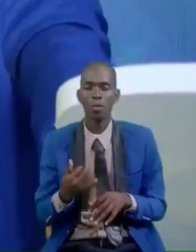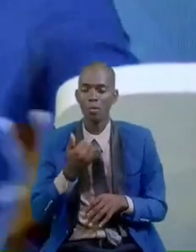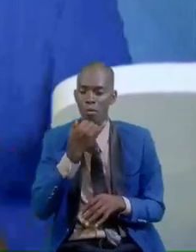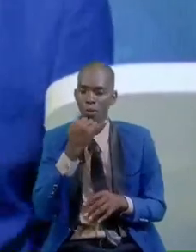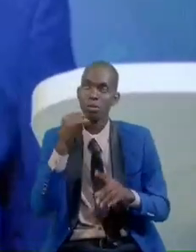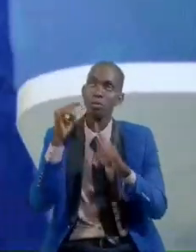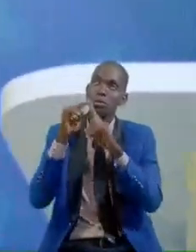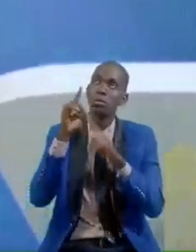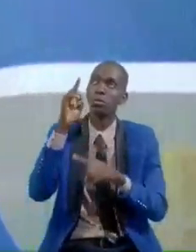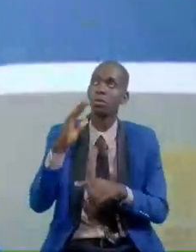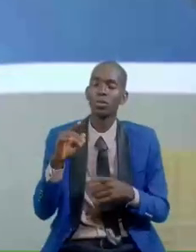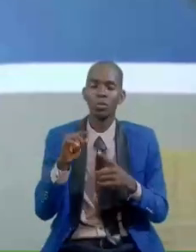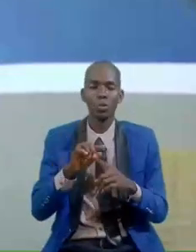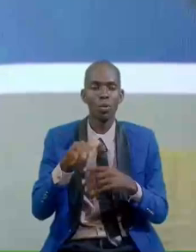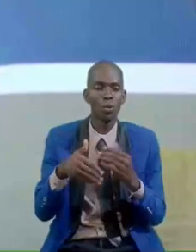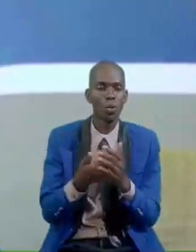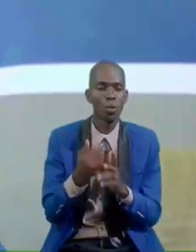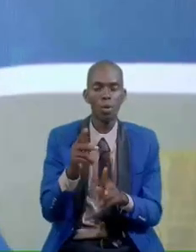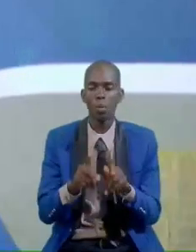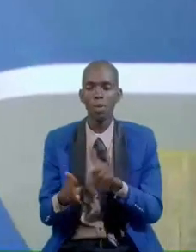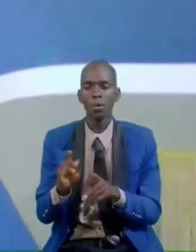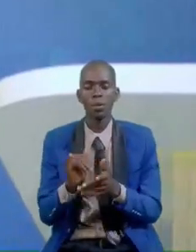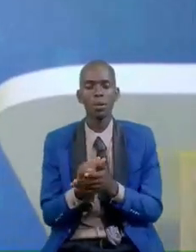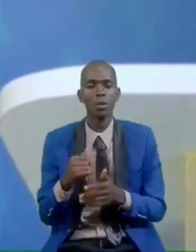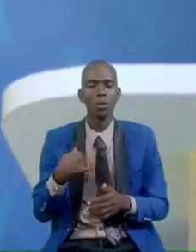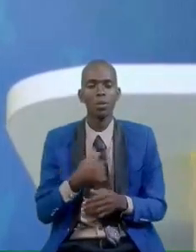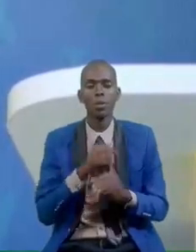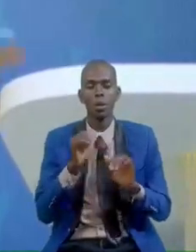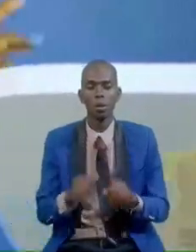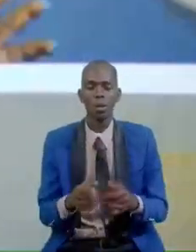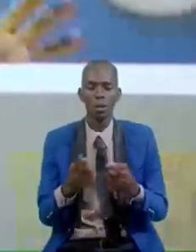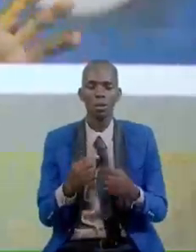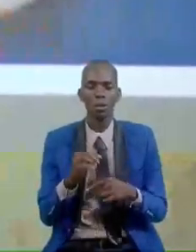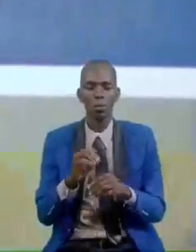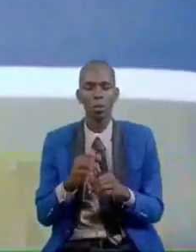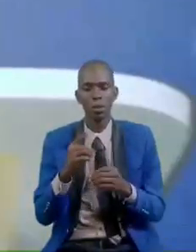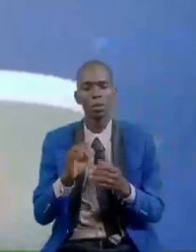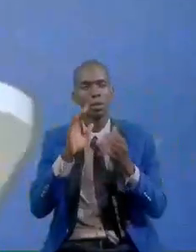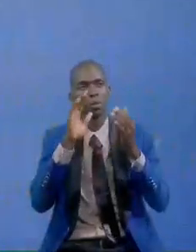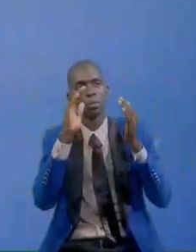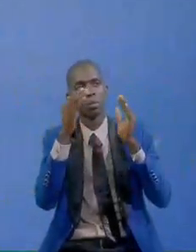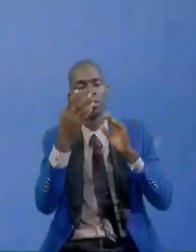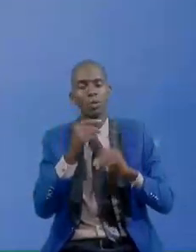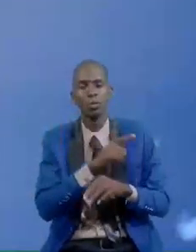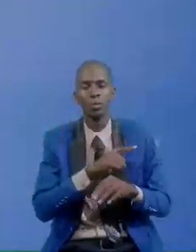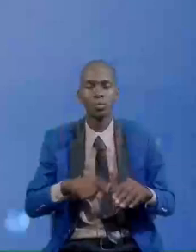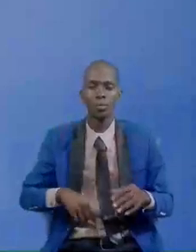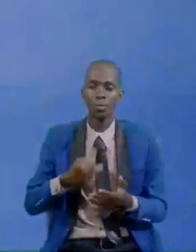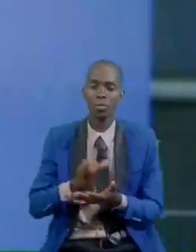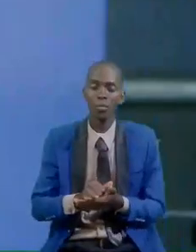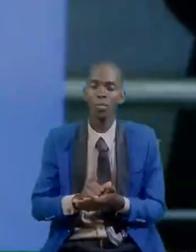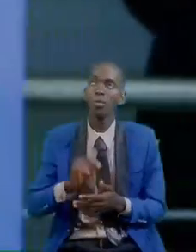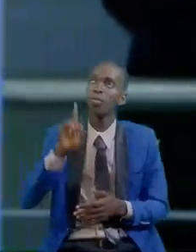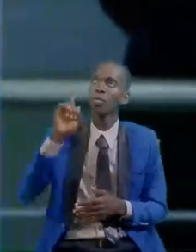les hommes, pour que nous puissions venir à la présence du Seigneur, pour dire, Dieu, tu connais